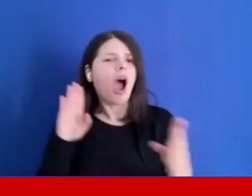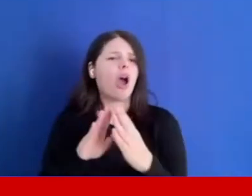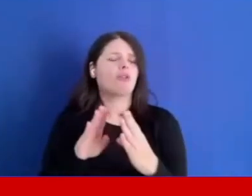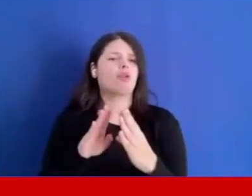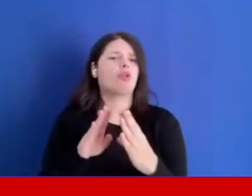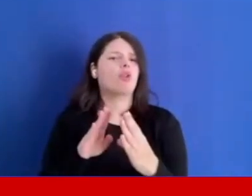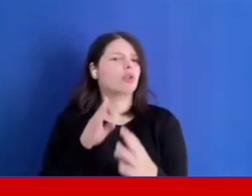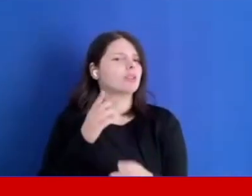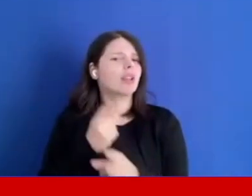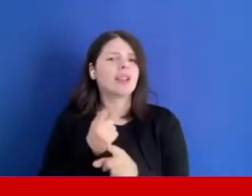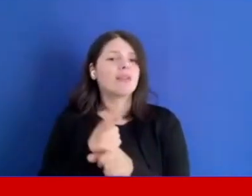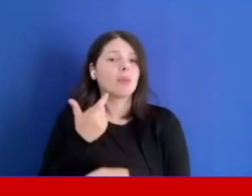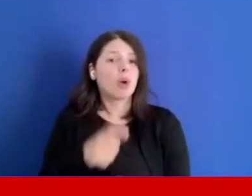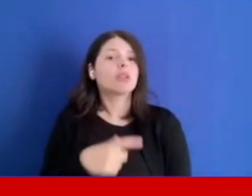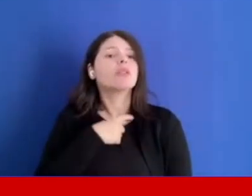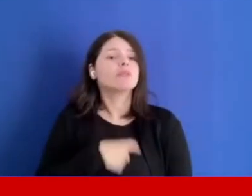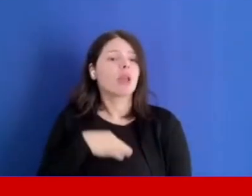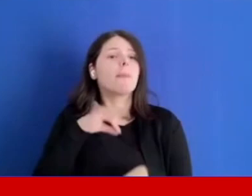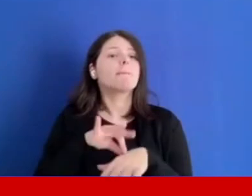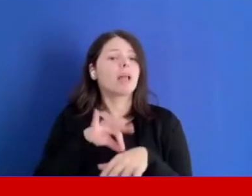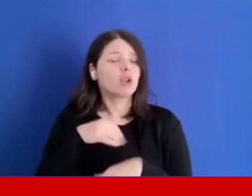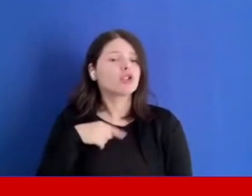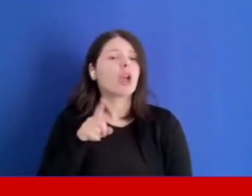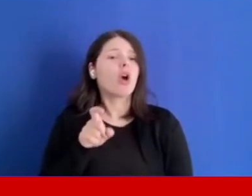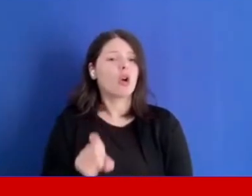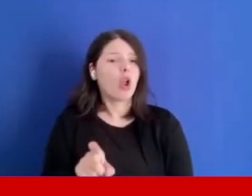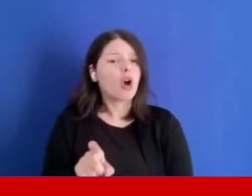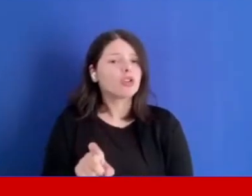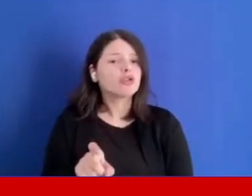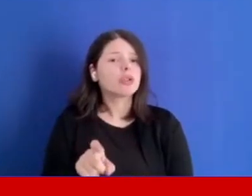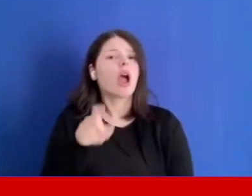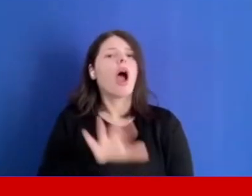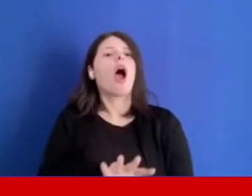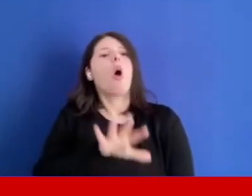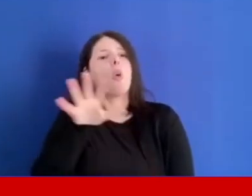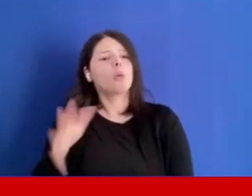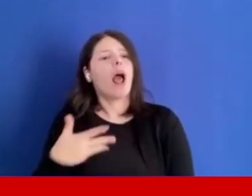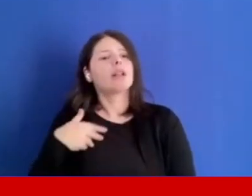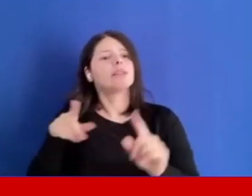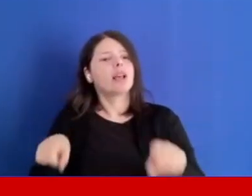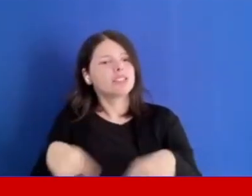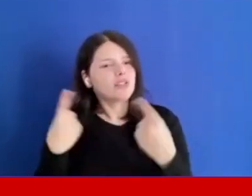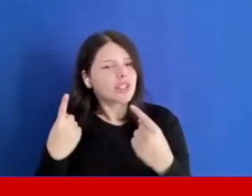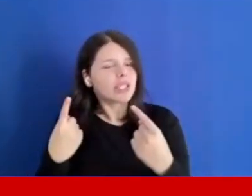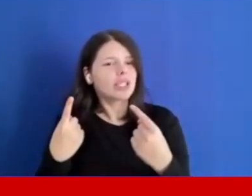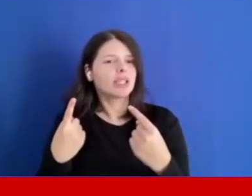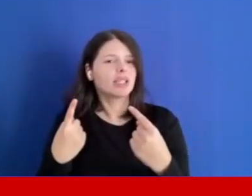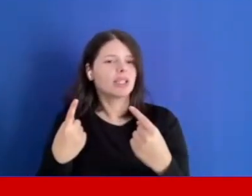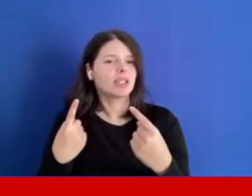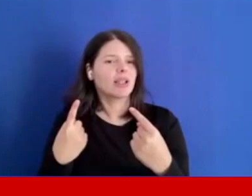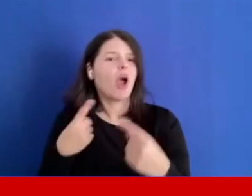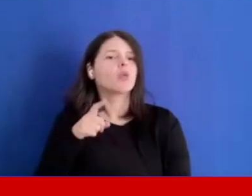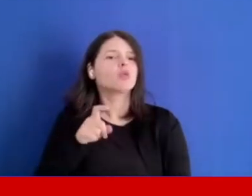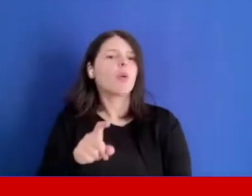una persona con patologie oncologiche. Quindi questa è un'altra sfida che ho dovuto affrontare nel tempo con il tumore al